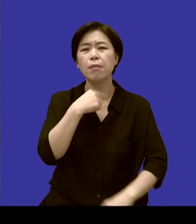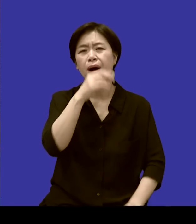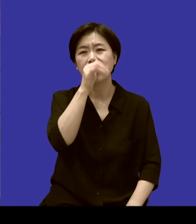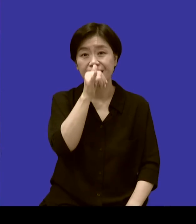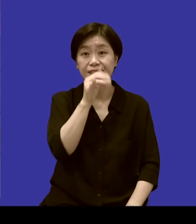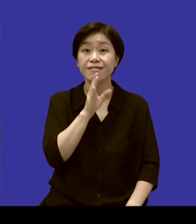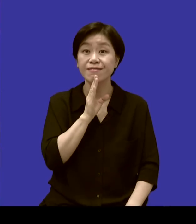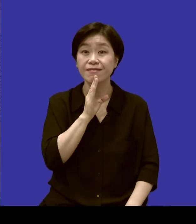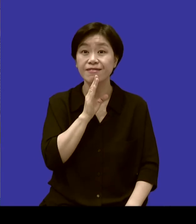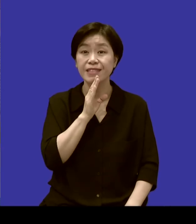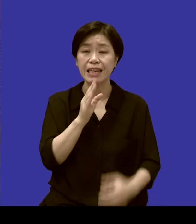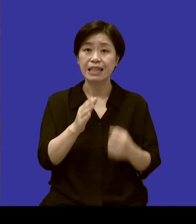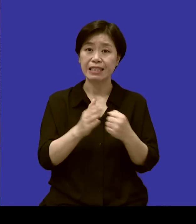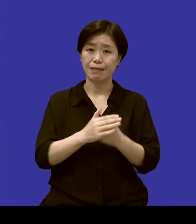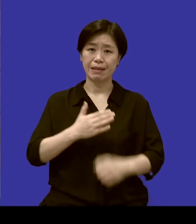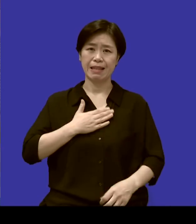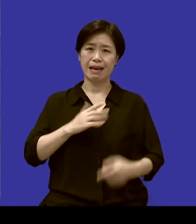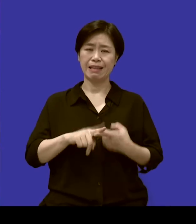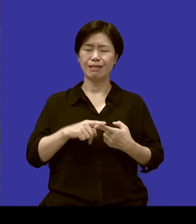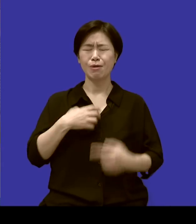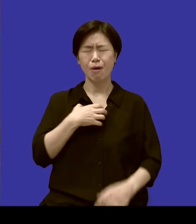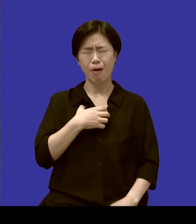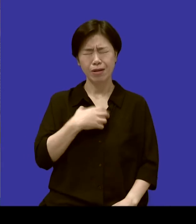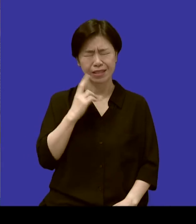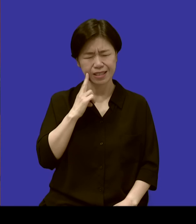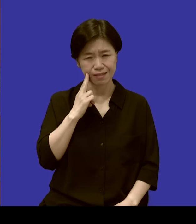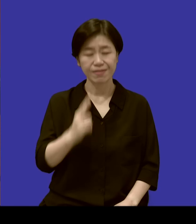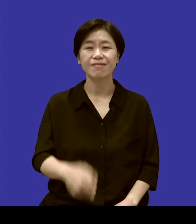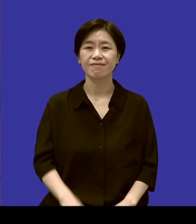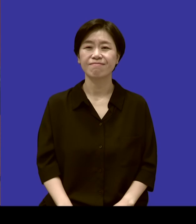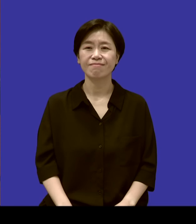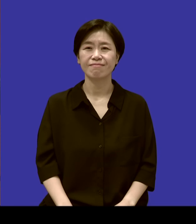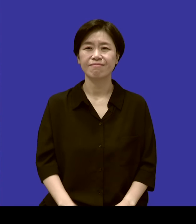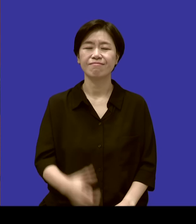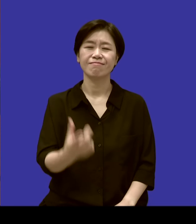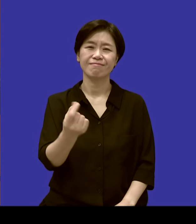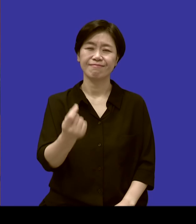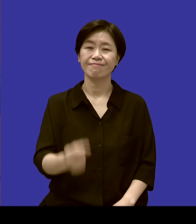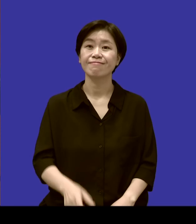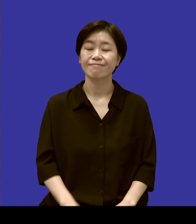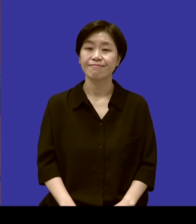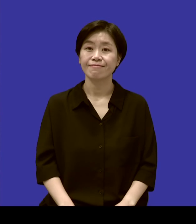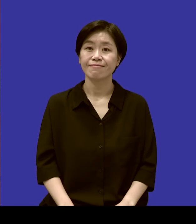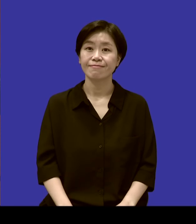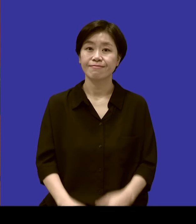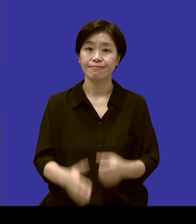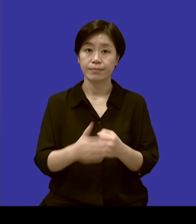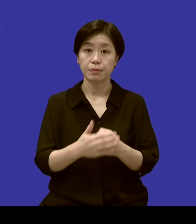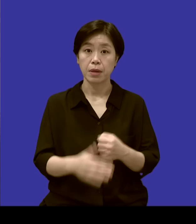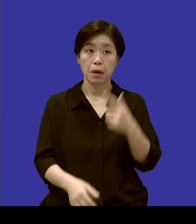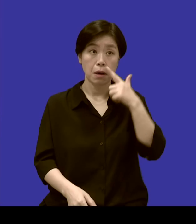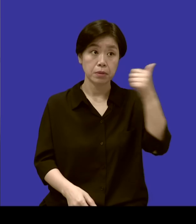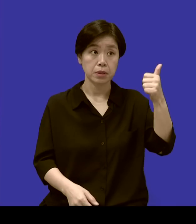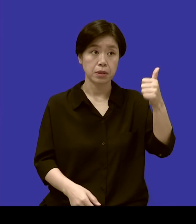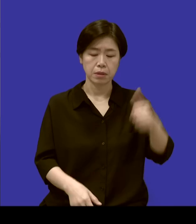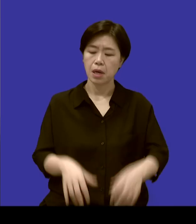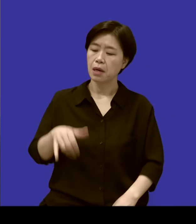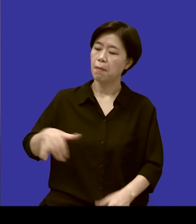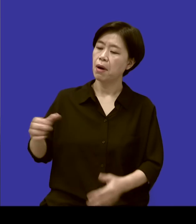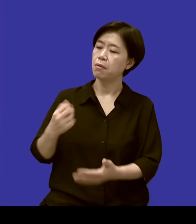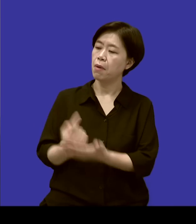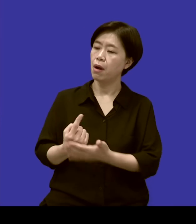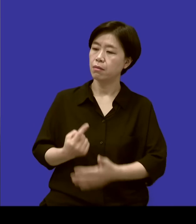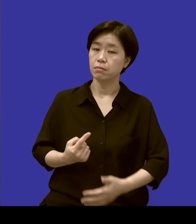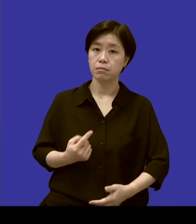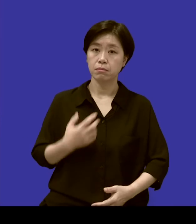많이 당하는 걸 그러시구나. 보시잖아요. 그러니까. 그러니까 걱정이 되셨나 봐요. 세상이 무서운 걸 아니니까. 그래서 가방 갖고 와봐. 가방도 뒤주시고.